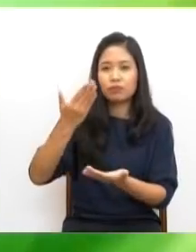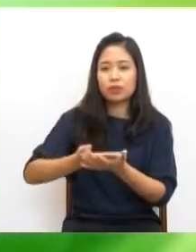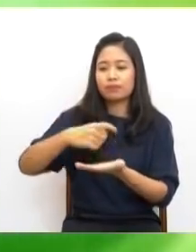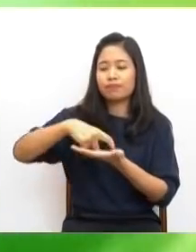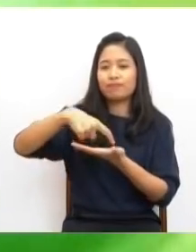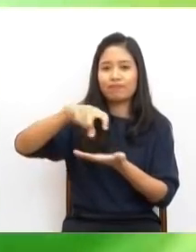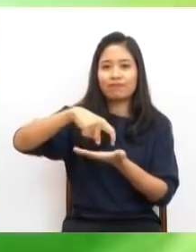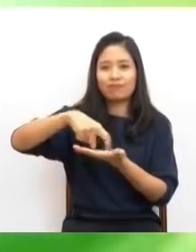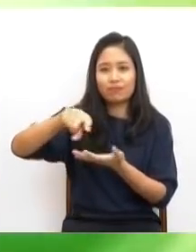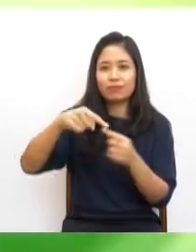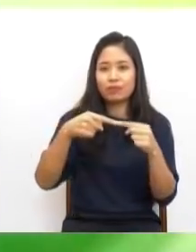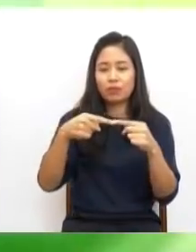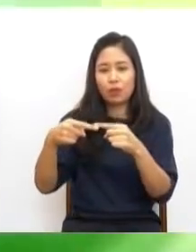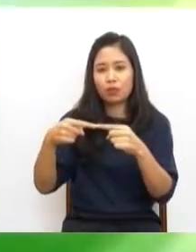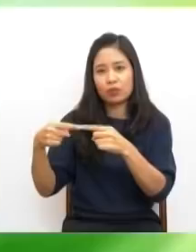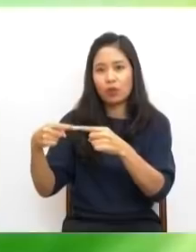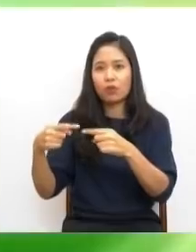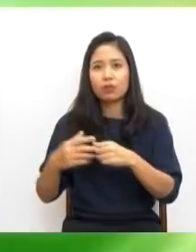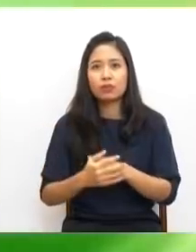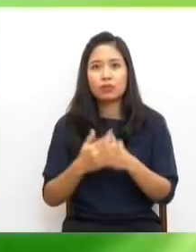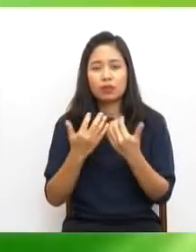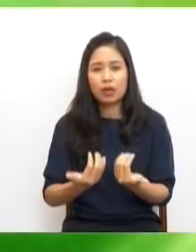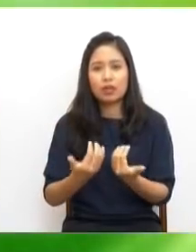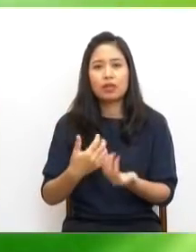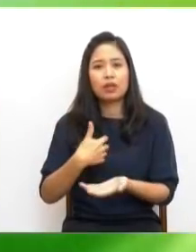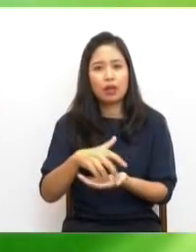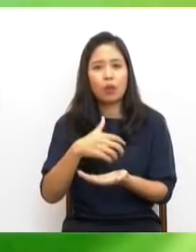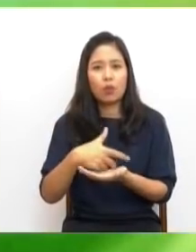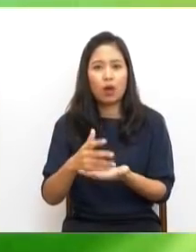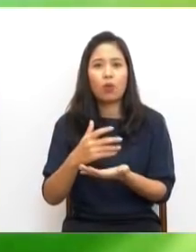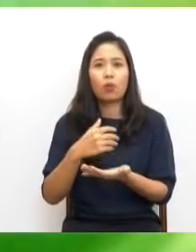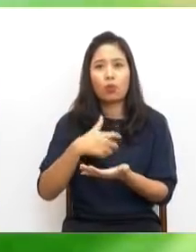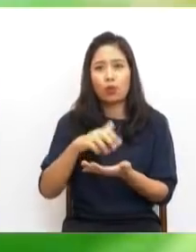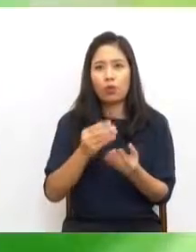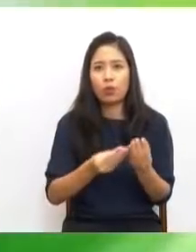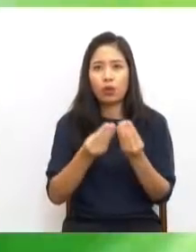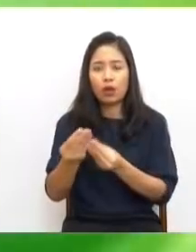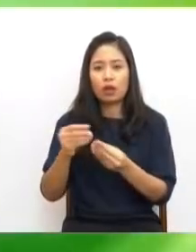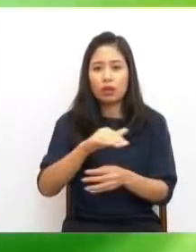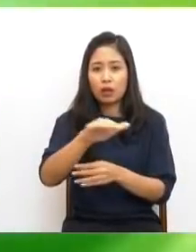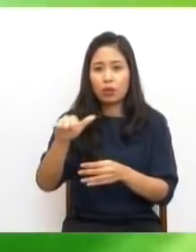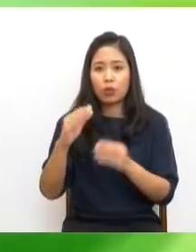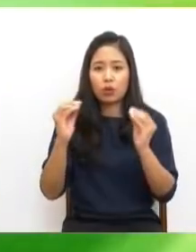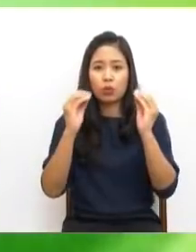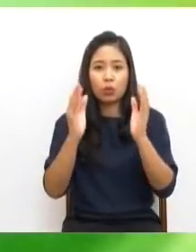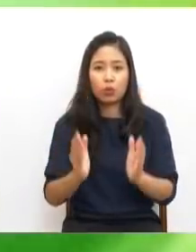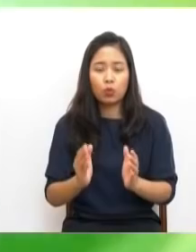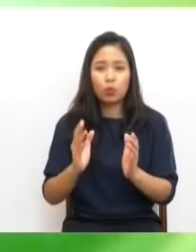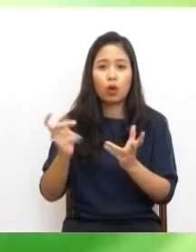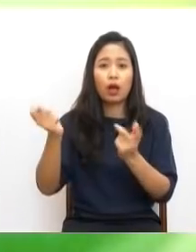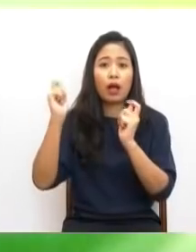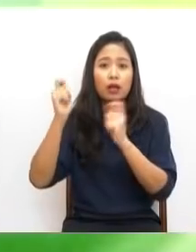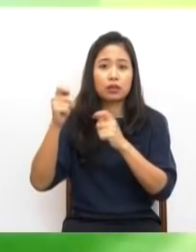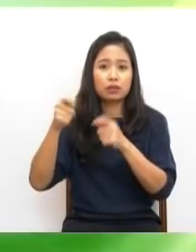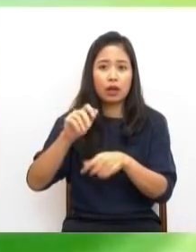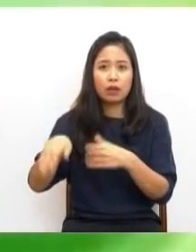ครบ12เดือนอันนี้ก็ขออนุญาตนำเรียนในให้บุคลากรคุณครูจะจ้างพวกเราได้ทราบให้ตร